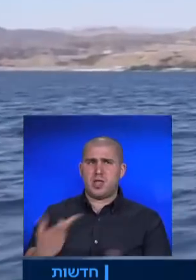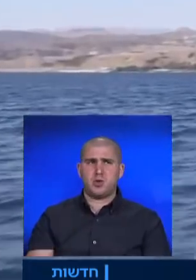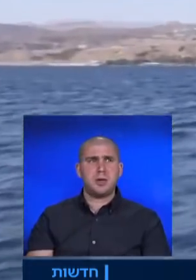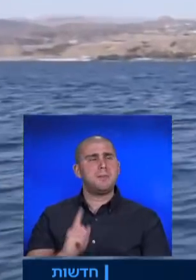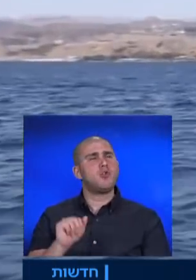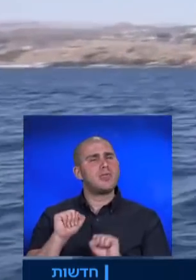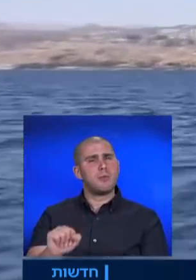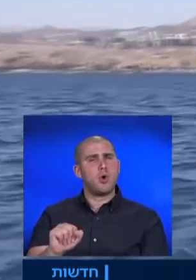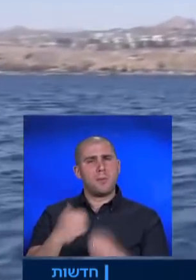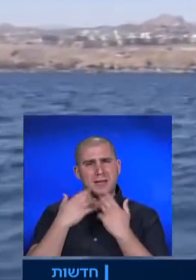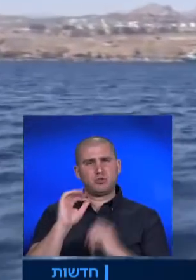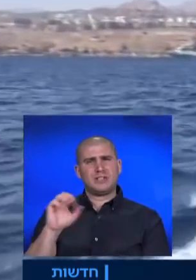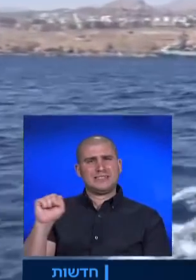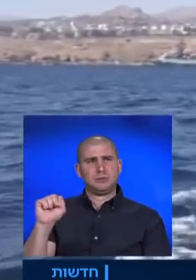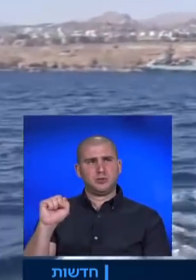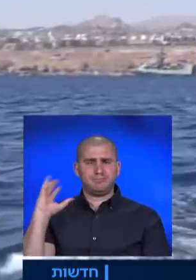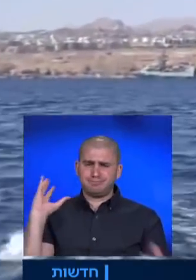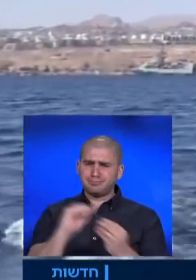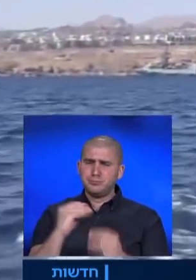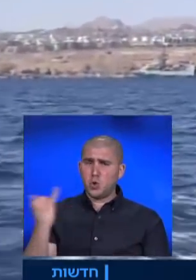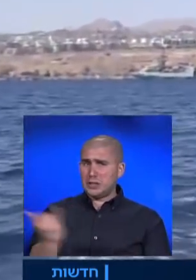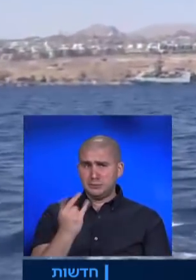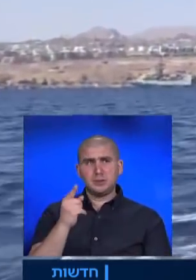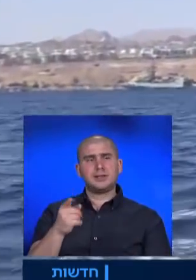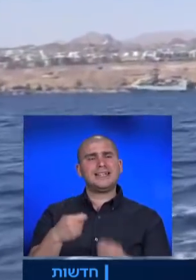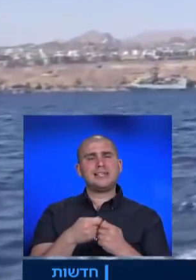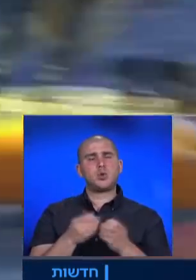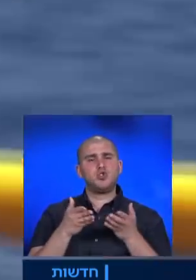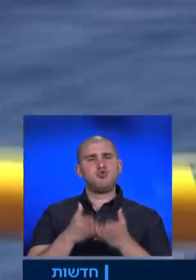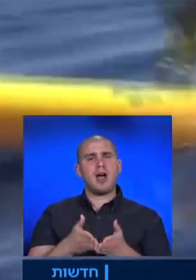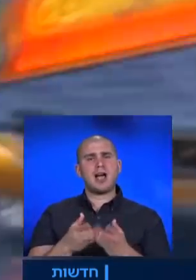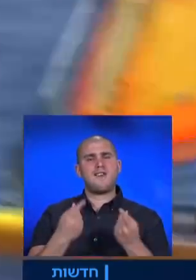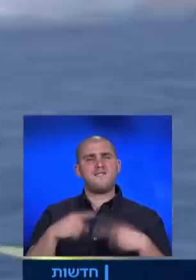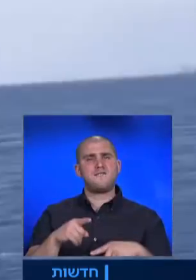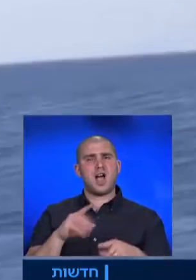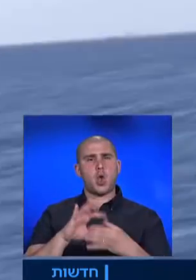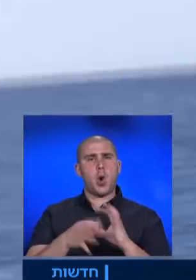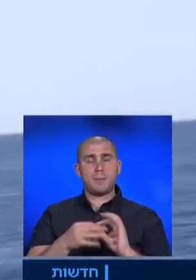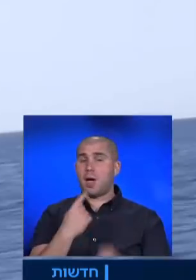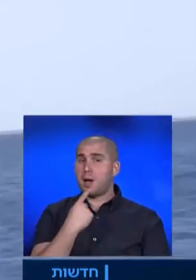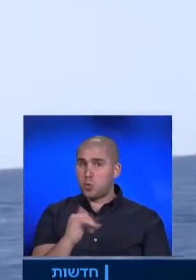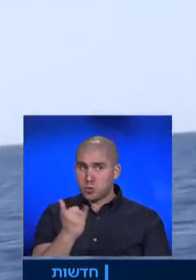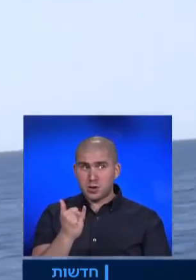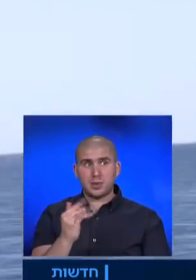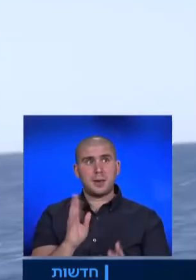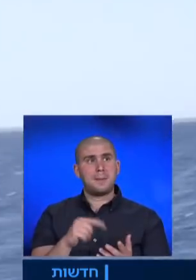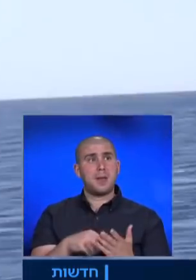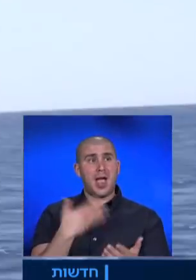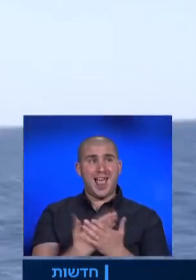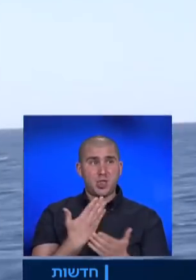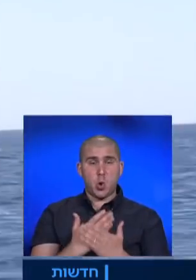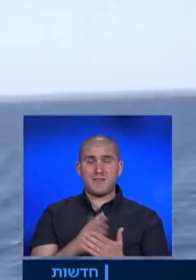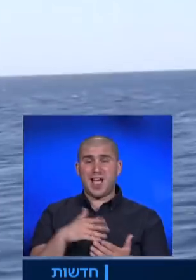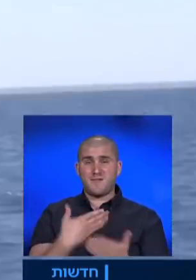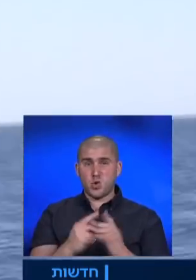של ספיצ'קוב לאורך כל הדרך, הם איגוד השייט והוועד האולימפי, שטענו כי מכלל העדויות וחוות הדעת, עולה כי